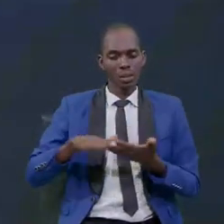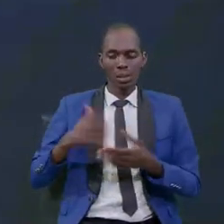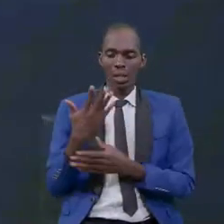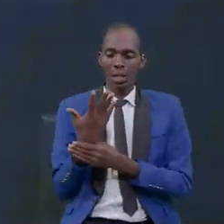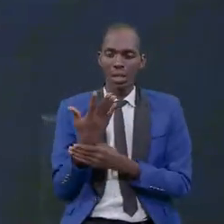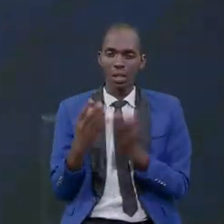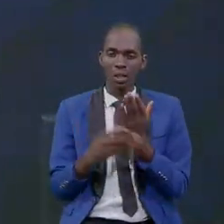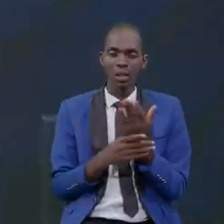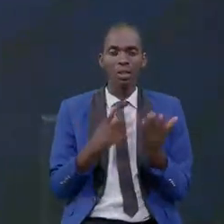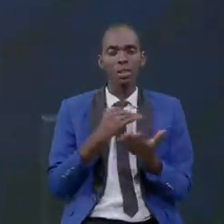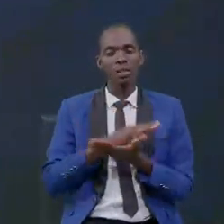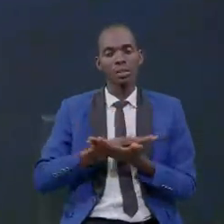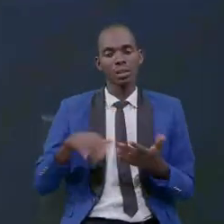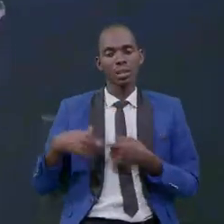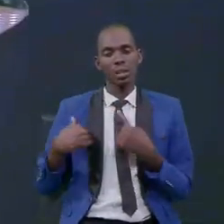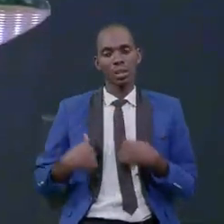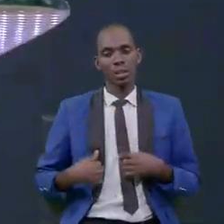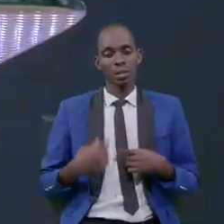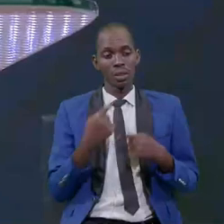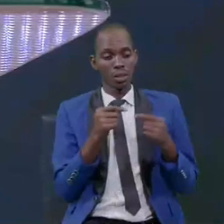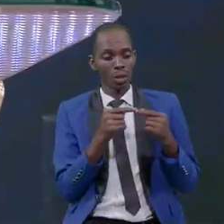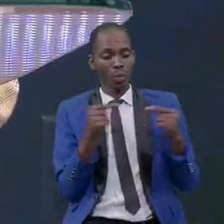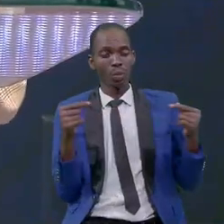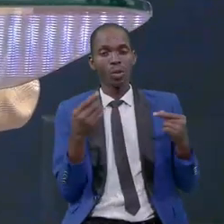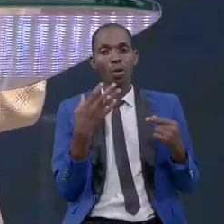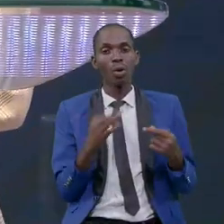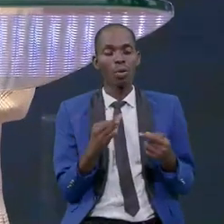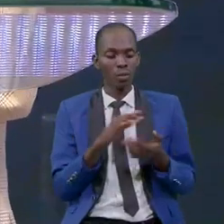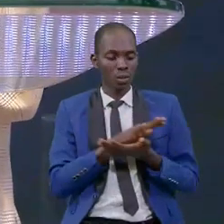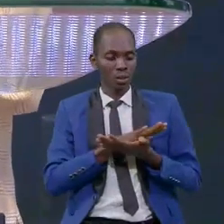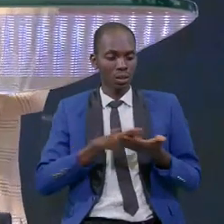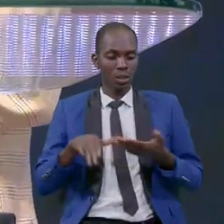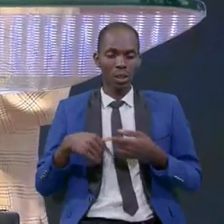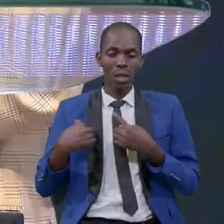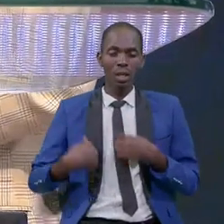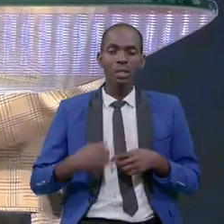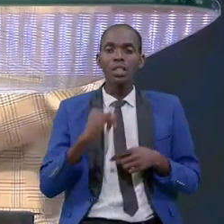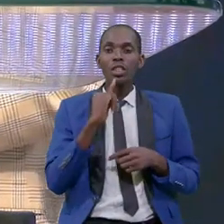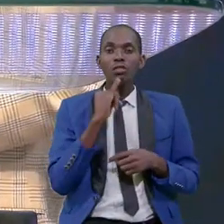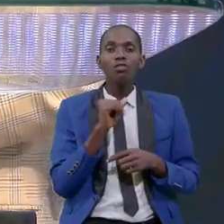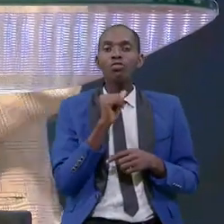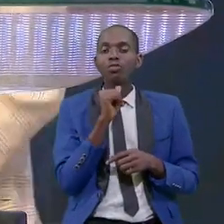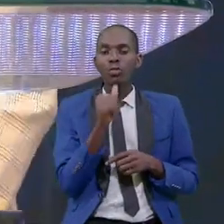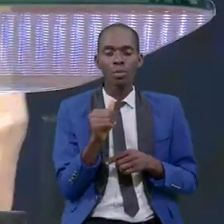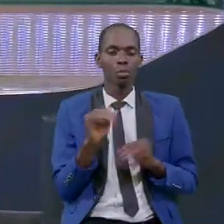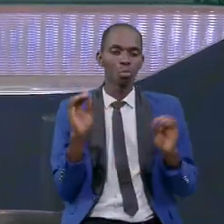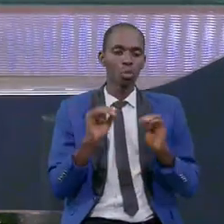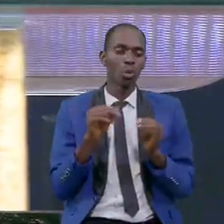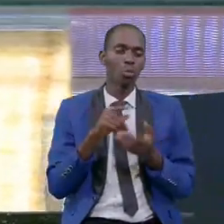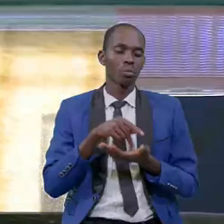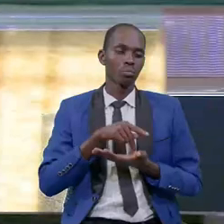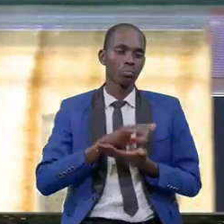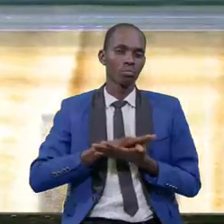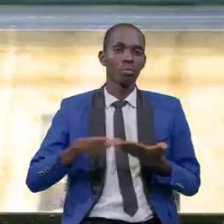pur. Oui, le contraire de pur, c'est impur. Si le cœur est